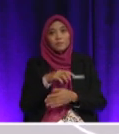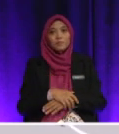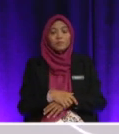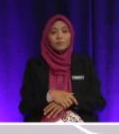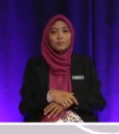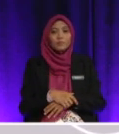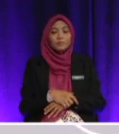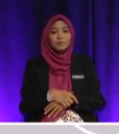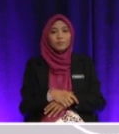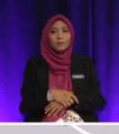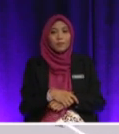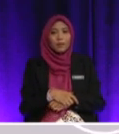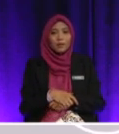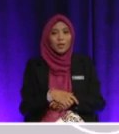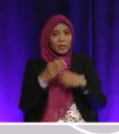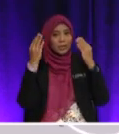hari ini Oke